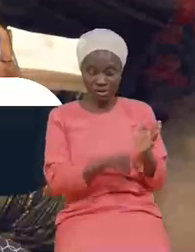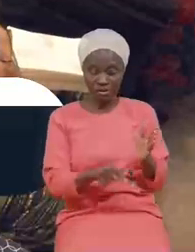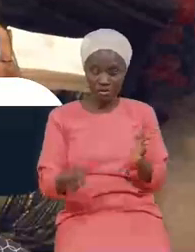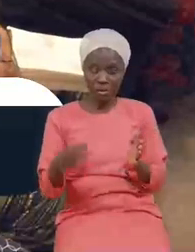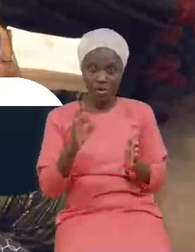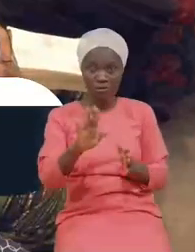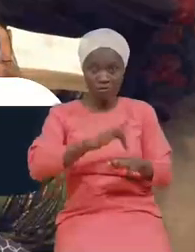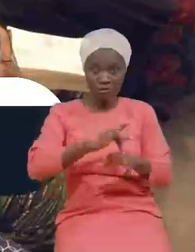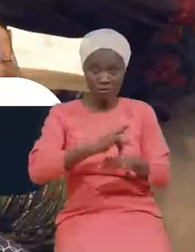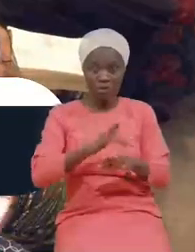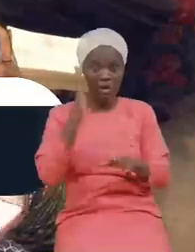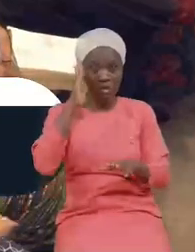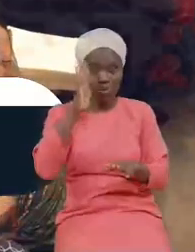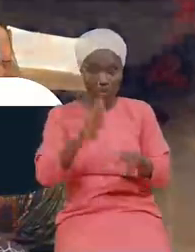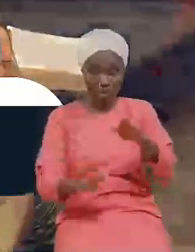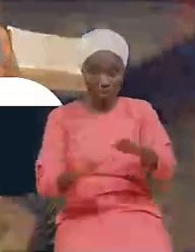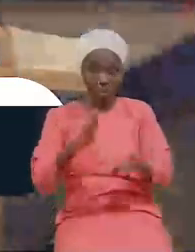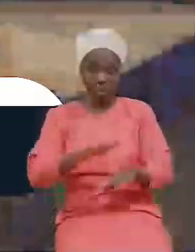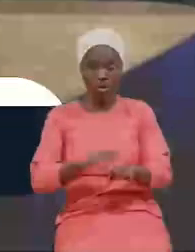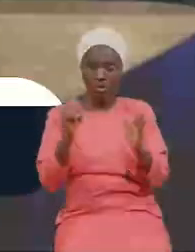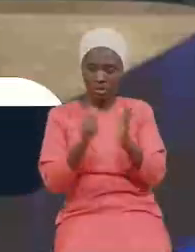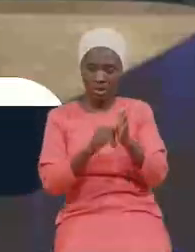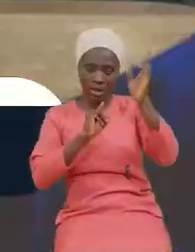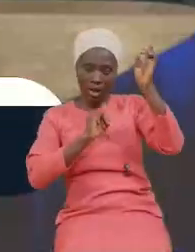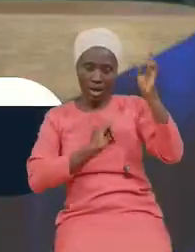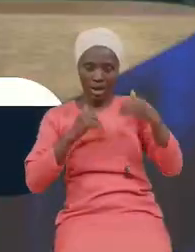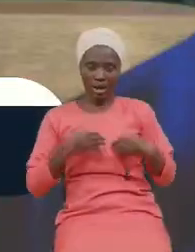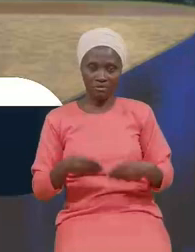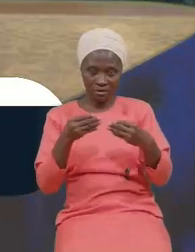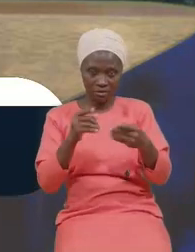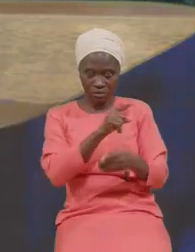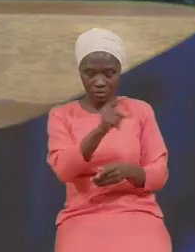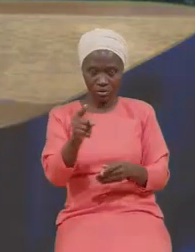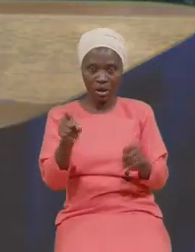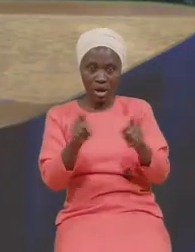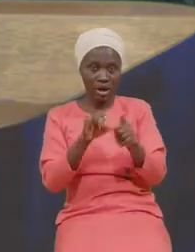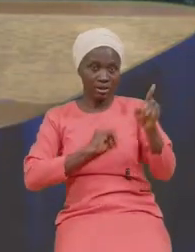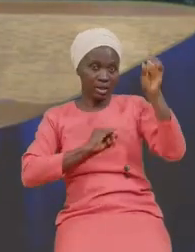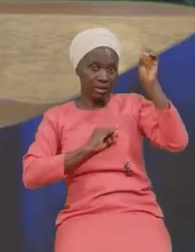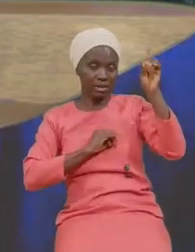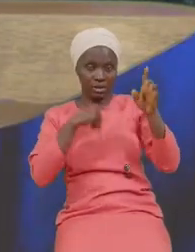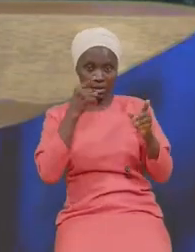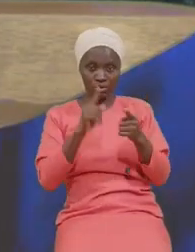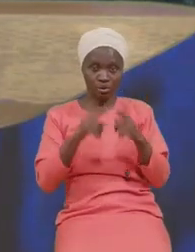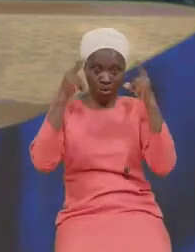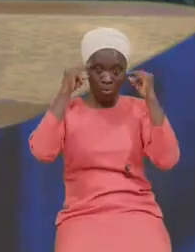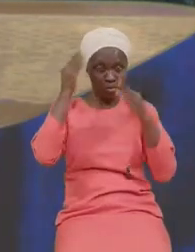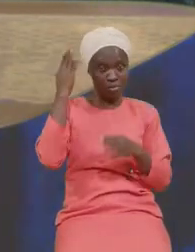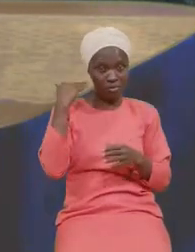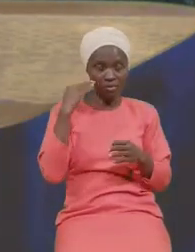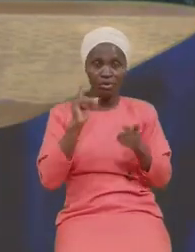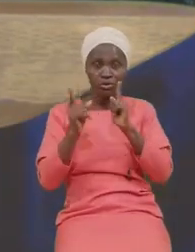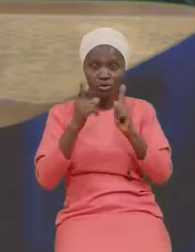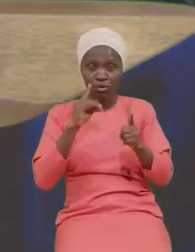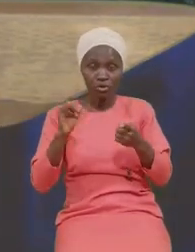votre pied je vous le donne comme je l'ai dit à Moïse il